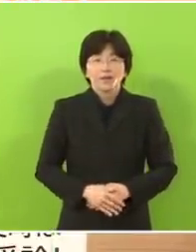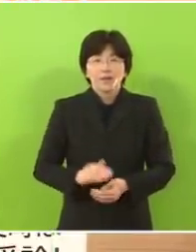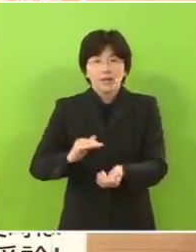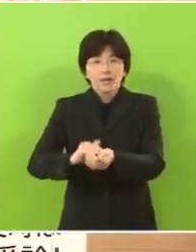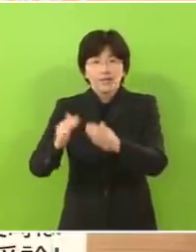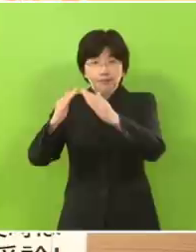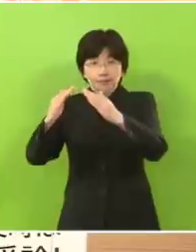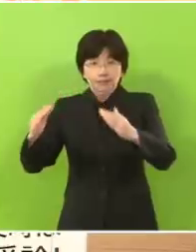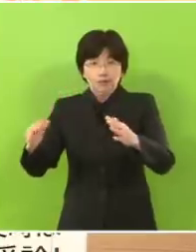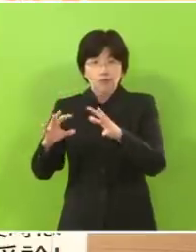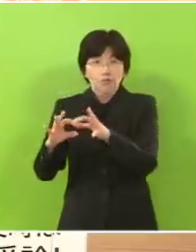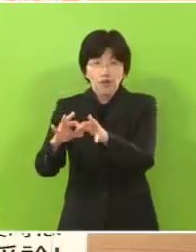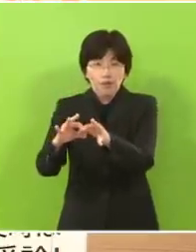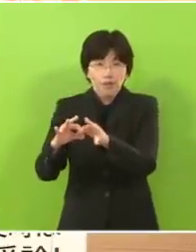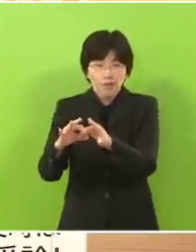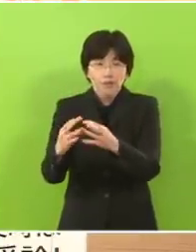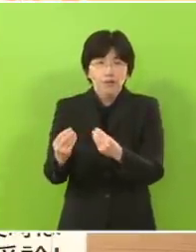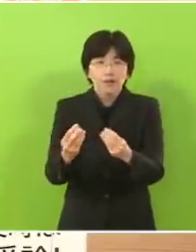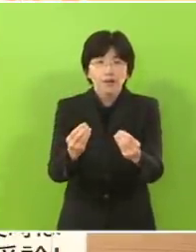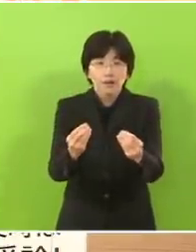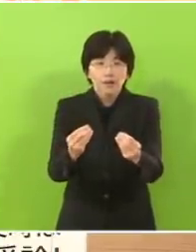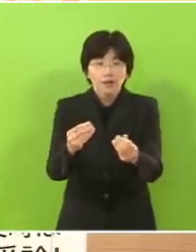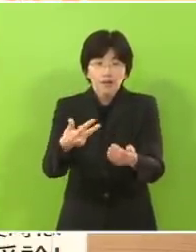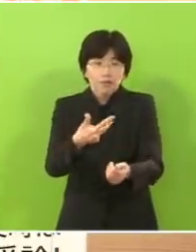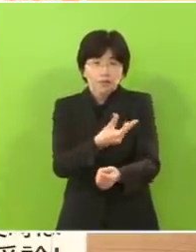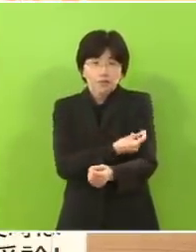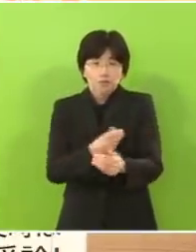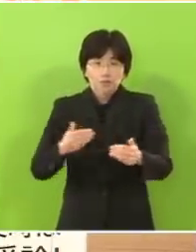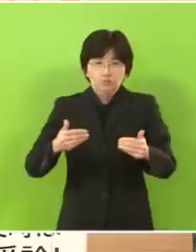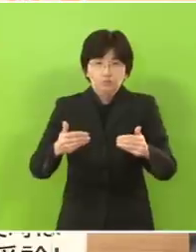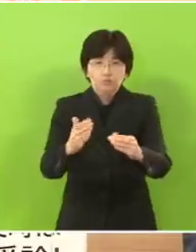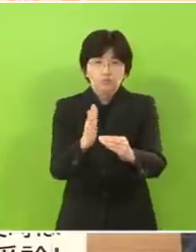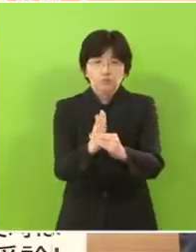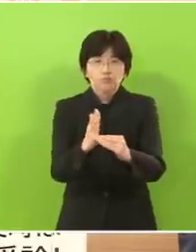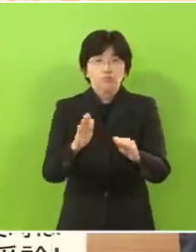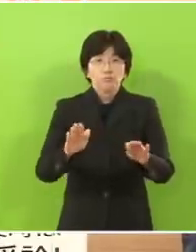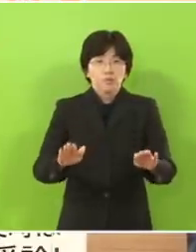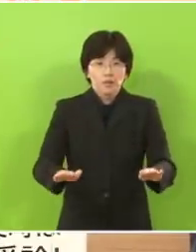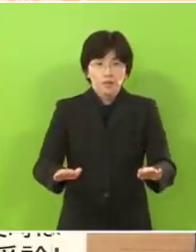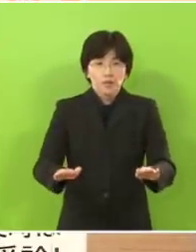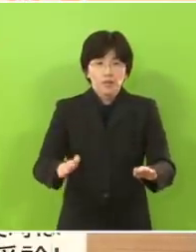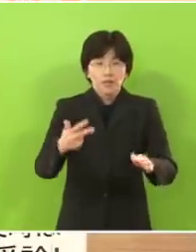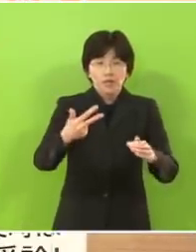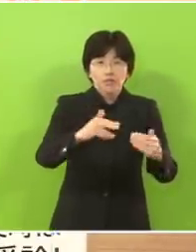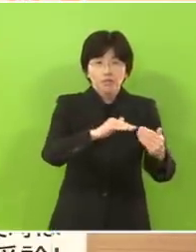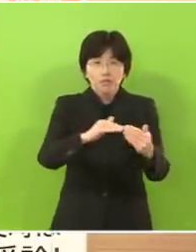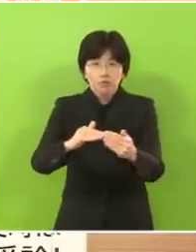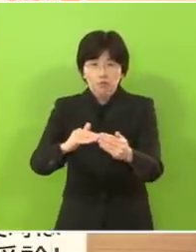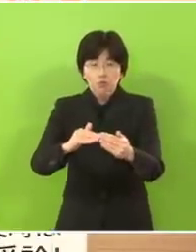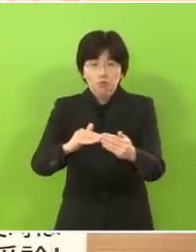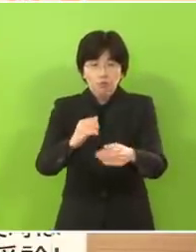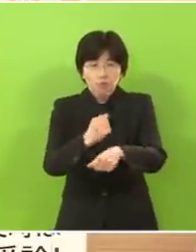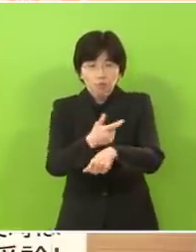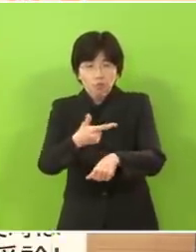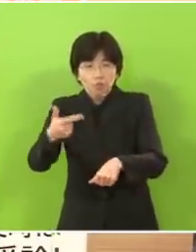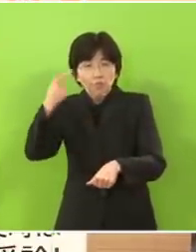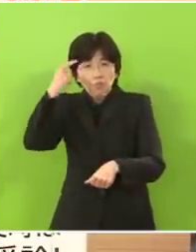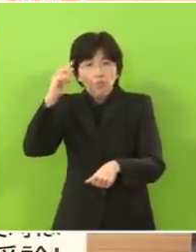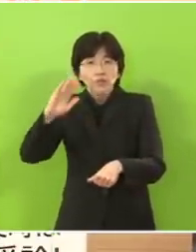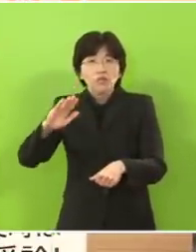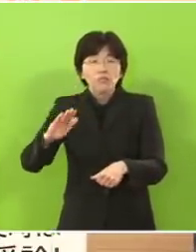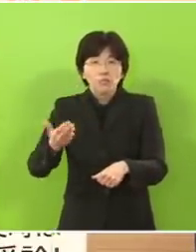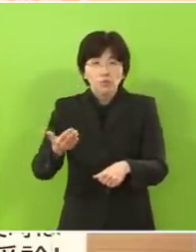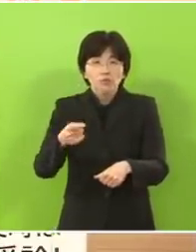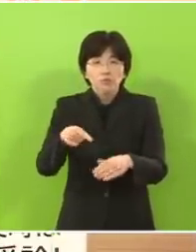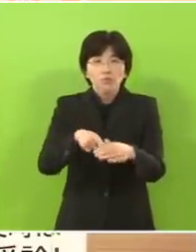会と連携しながら接種を進めておりますんで視聴大変だと思いますしかし